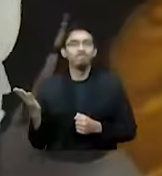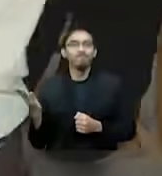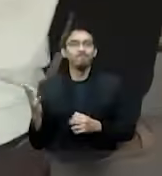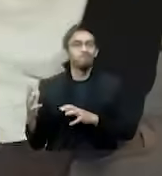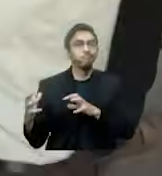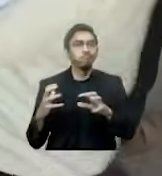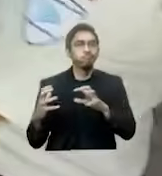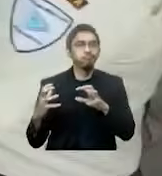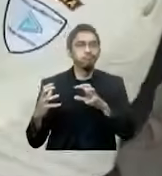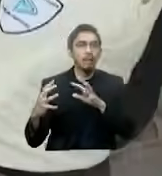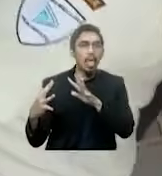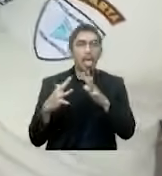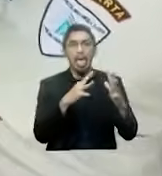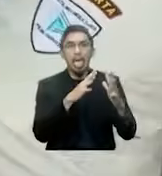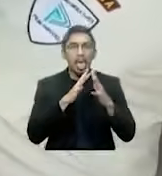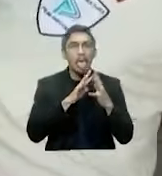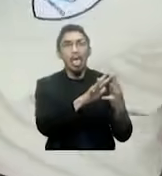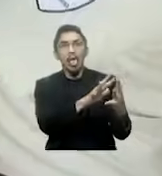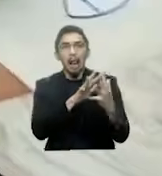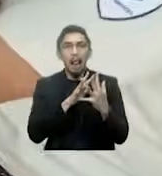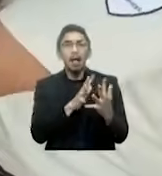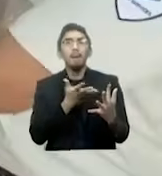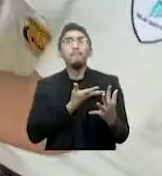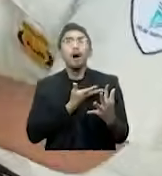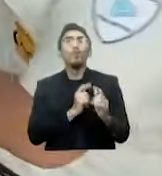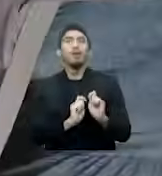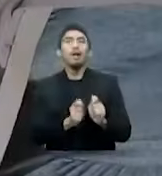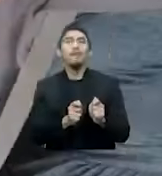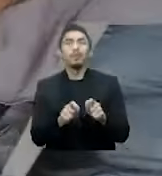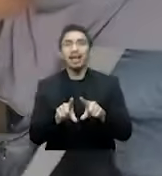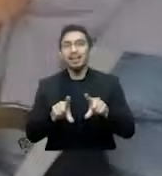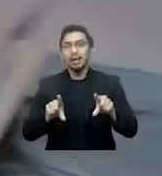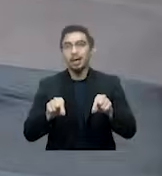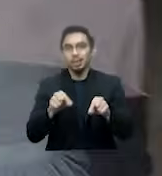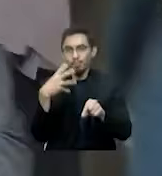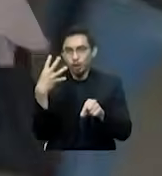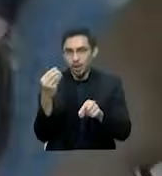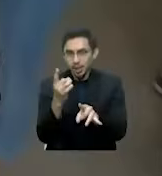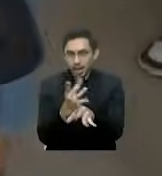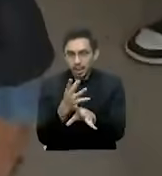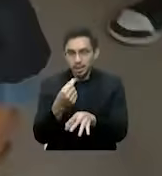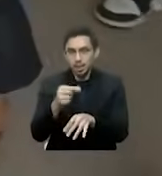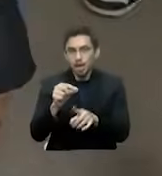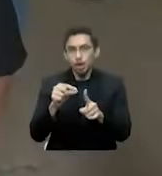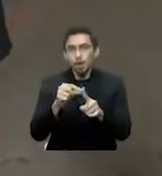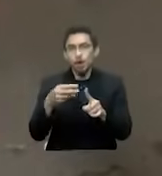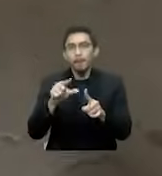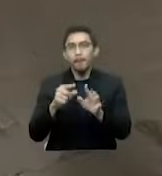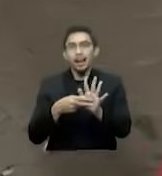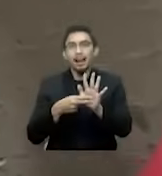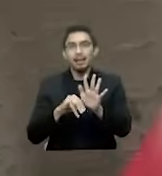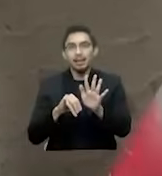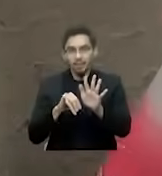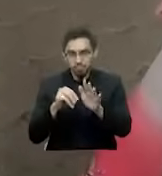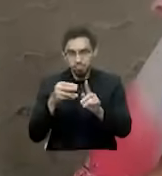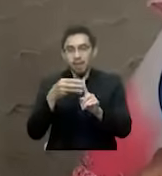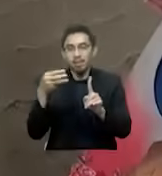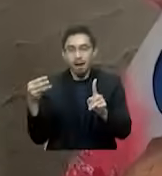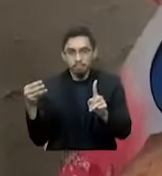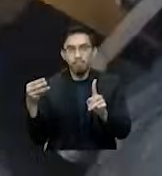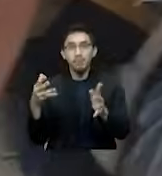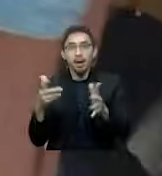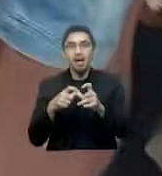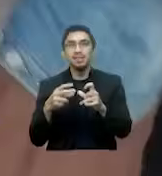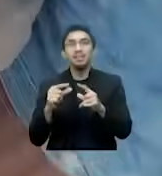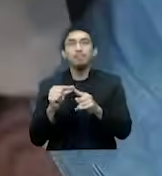Kericuhan terjadi saat warga berdesakan berebut mendaftar tiket mudik gratis di kantor Pelni Cabang Batam di Sekupang.